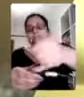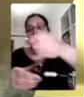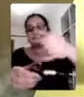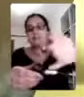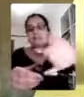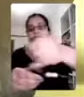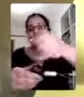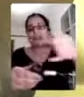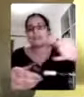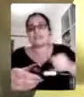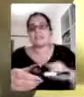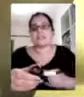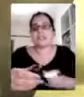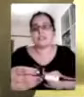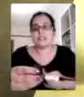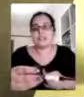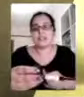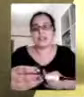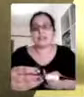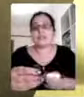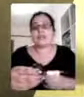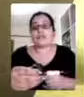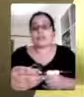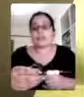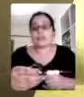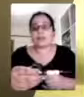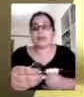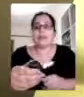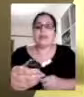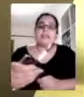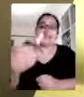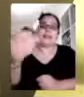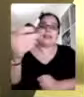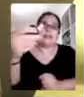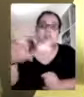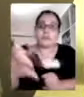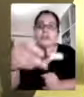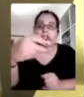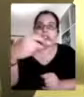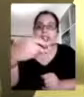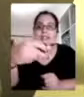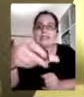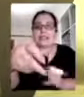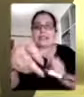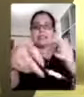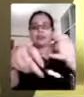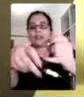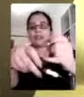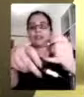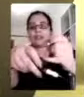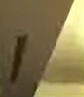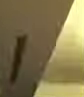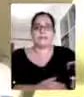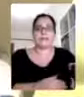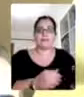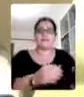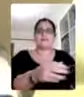rim denilen ağız kısmını yakmaktan hoşlanmıyorum. Pipoyu içerken illaki